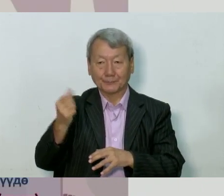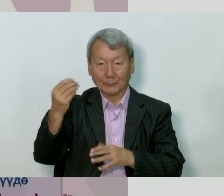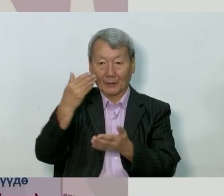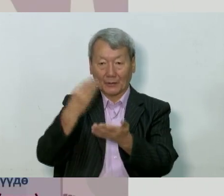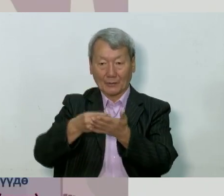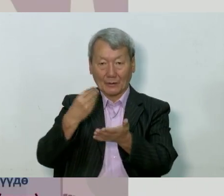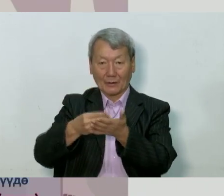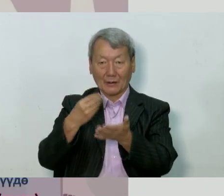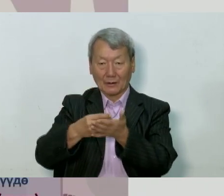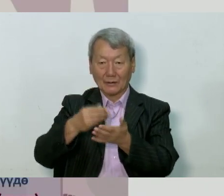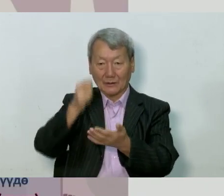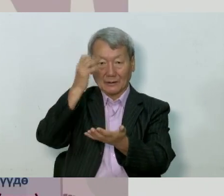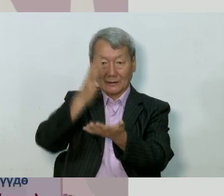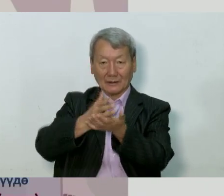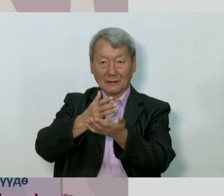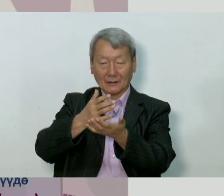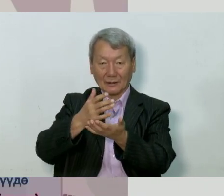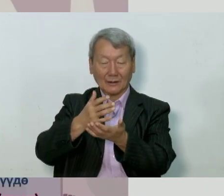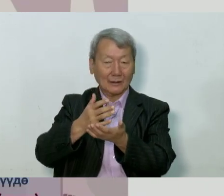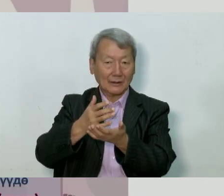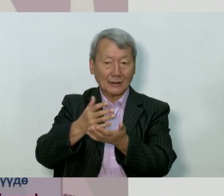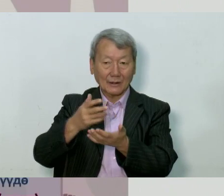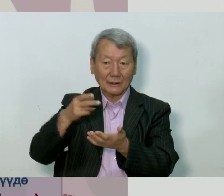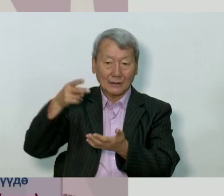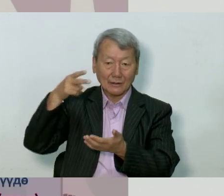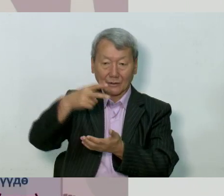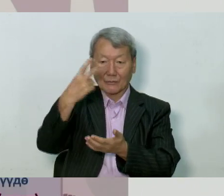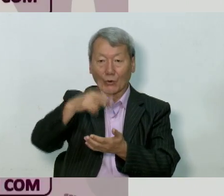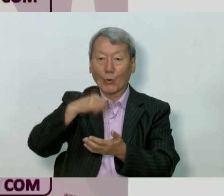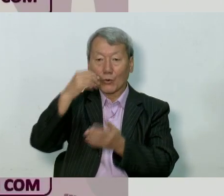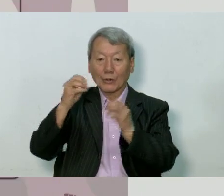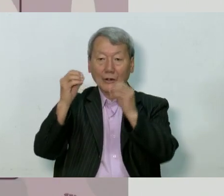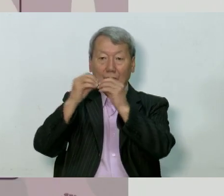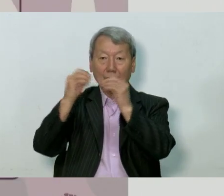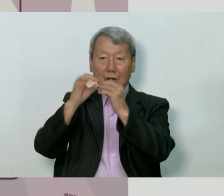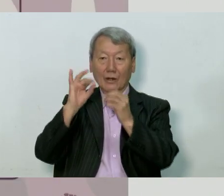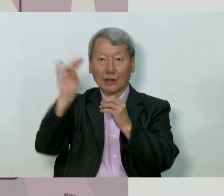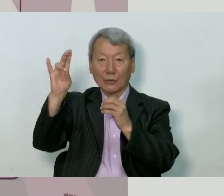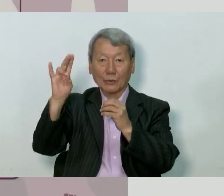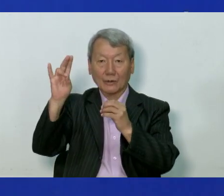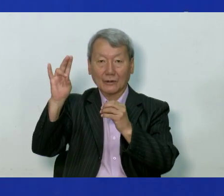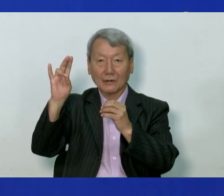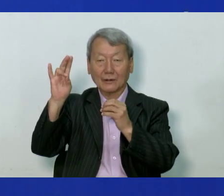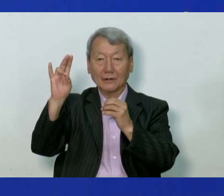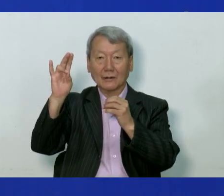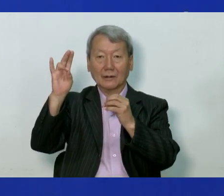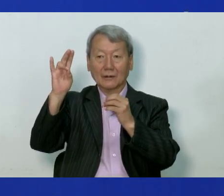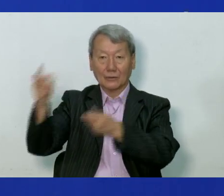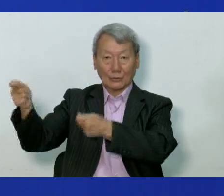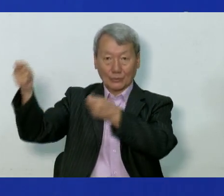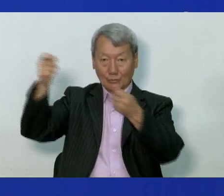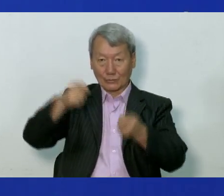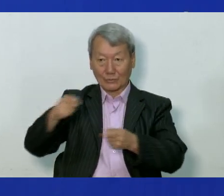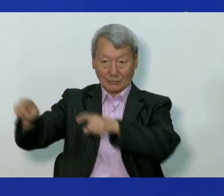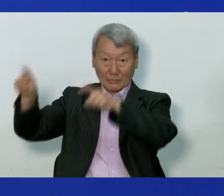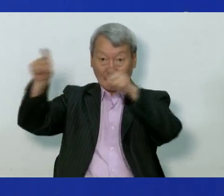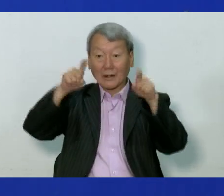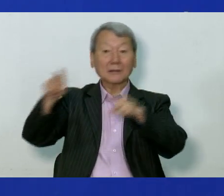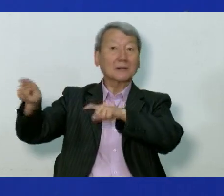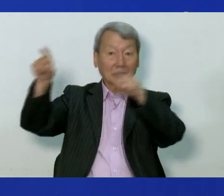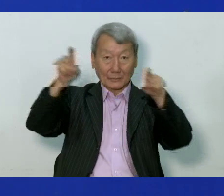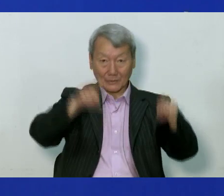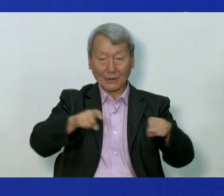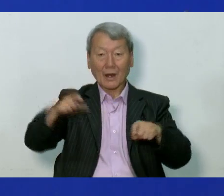каражаттары борбордук казыналыктын эсебине 2020 жылдын 10-июнда келип түштү. Анын